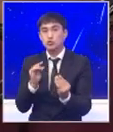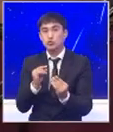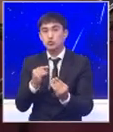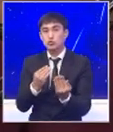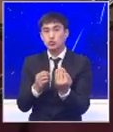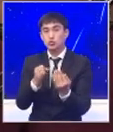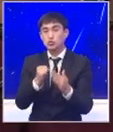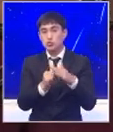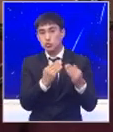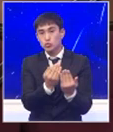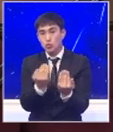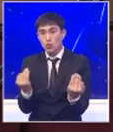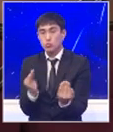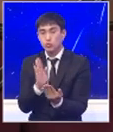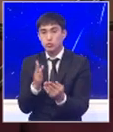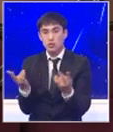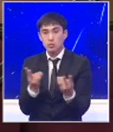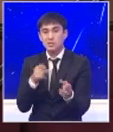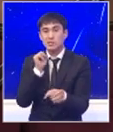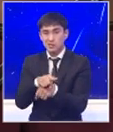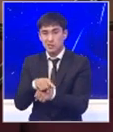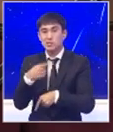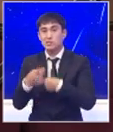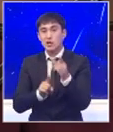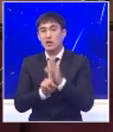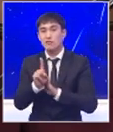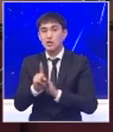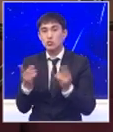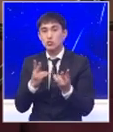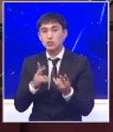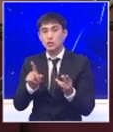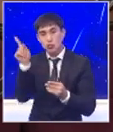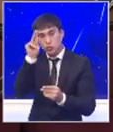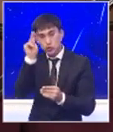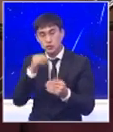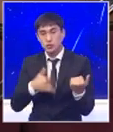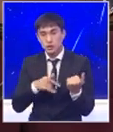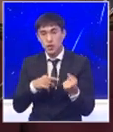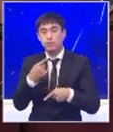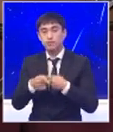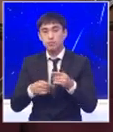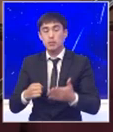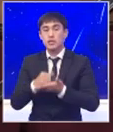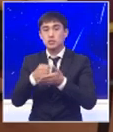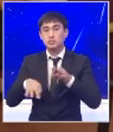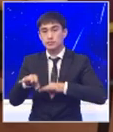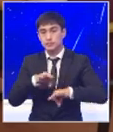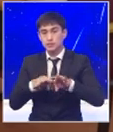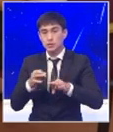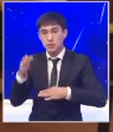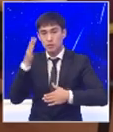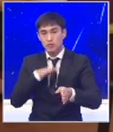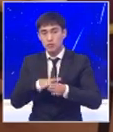заказали скоро будет сейчас Главное что есть на чем можно учиться играть так при поддержке государства я смог осуществить свою мечту